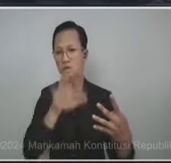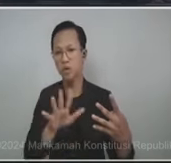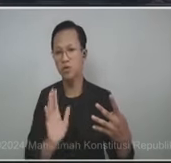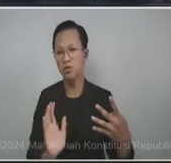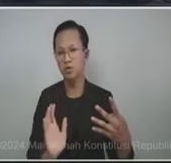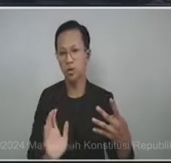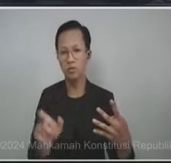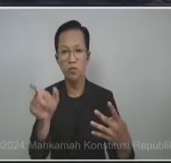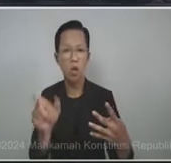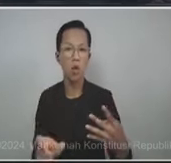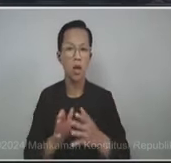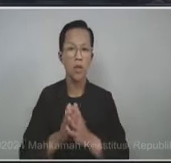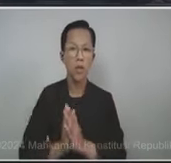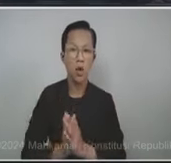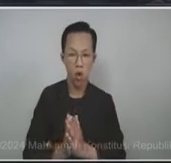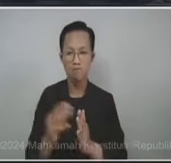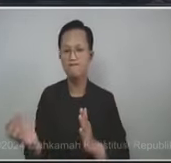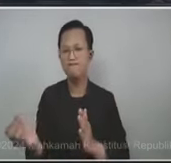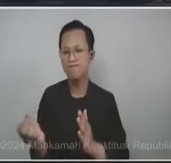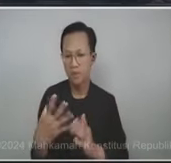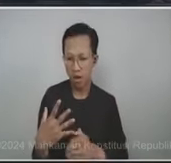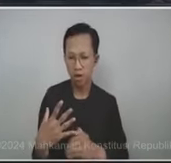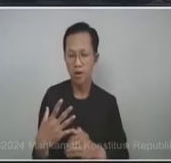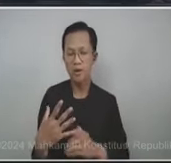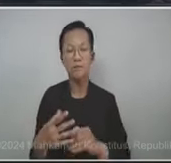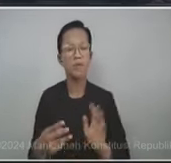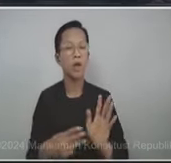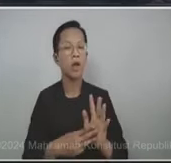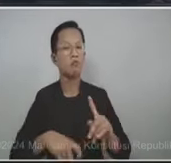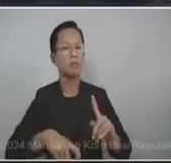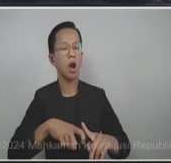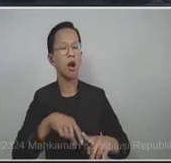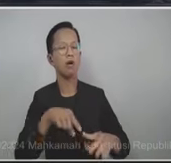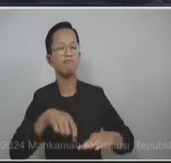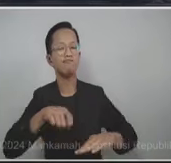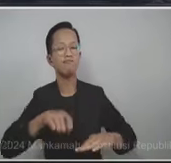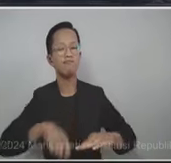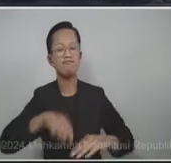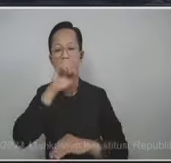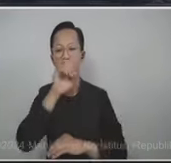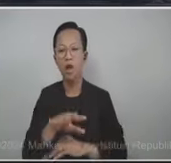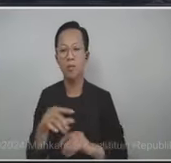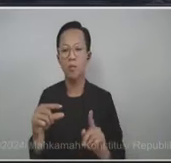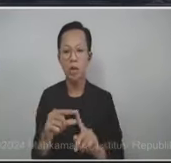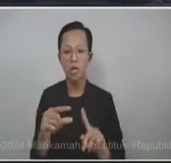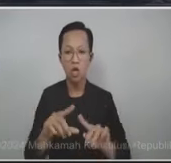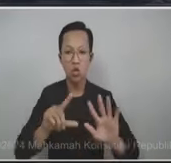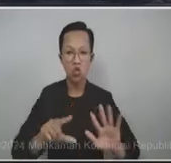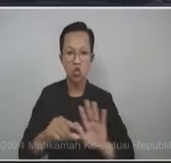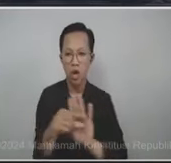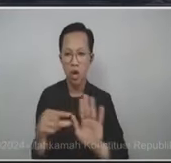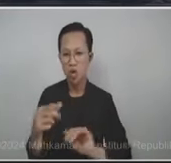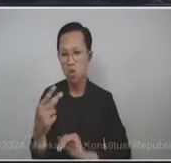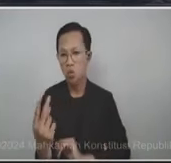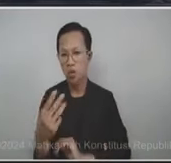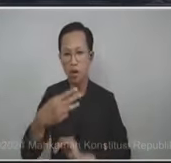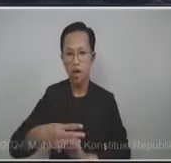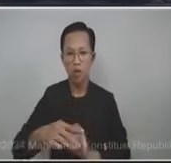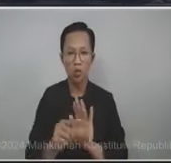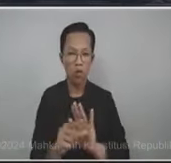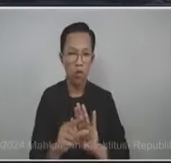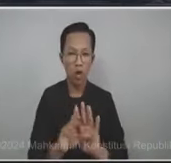pemohon dalam petitumnya memohon kepada mahkamah untuk menyatakan norma pasal 7 ayat 2 huruf e u 10 2016